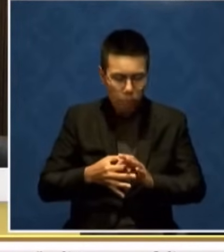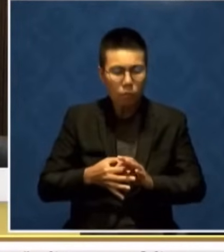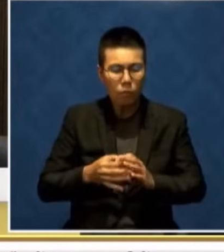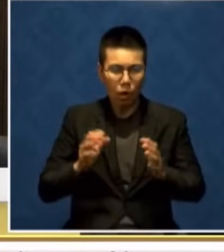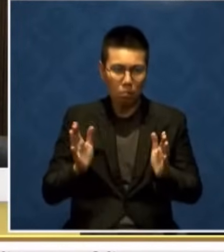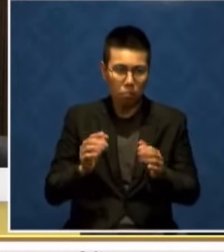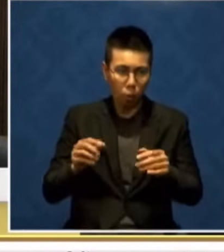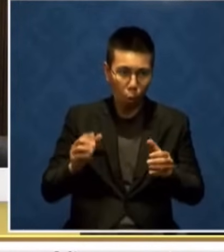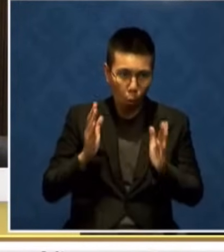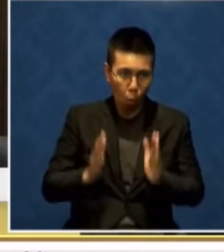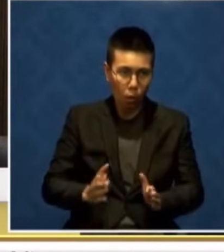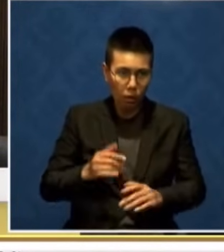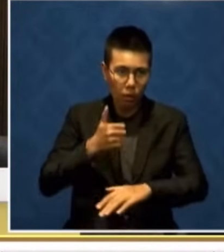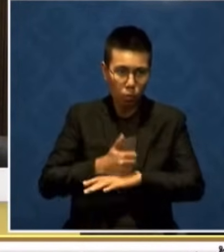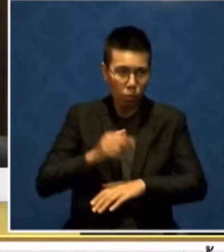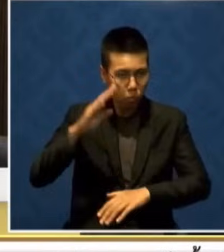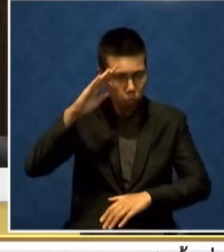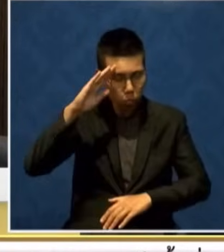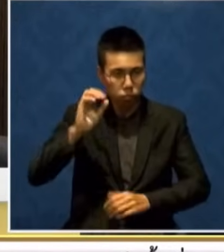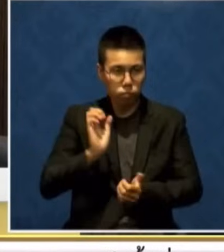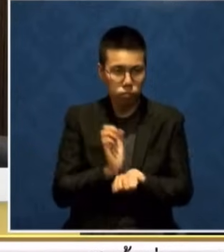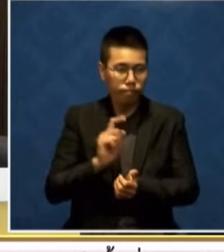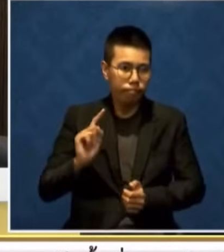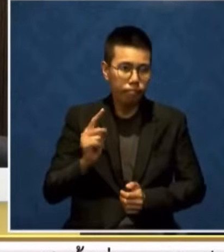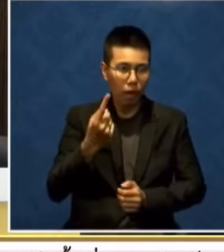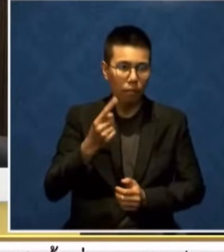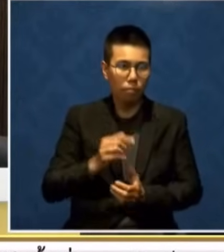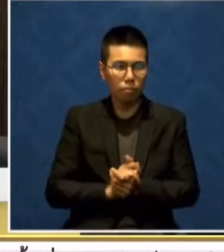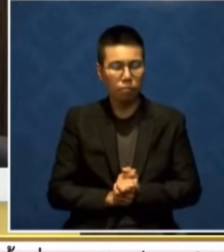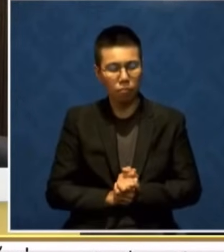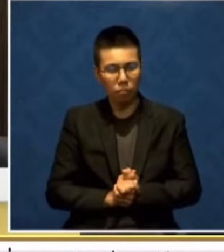คนที่มาเป็นผบ.ตรที่ไม่ชอบทำ